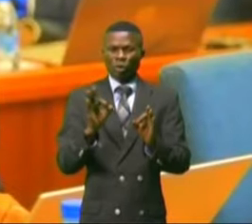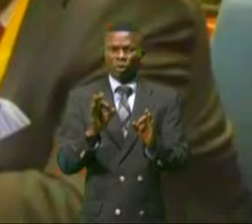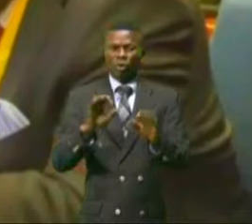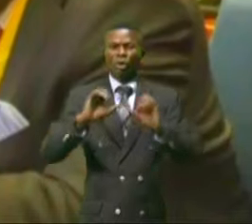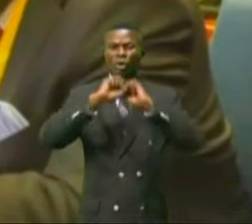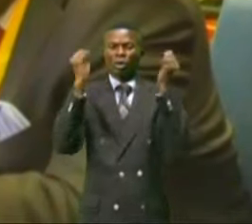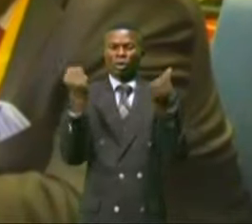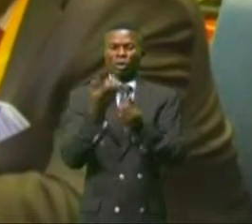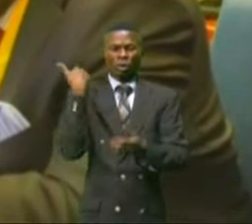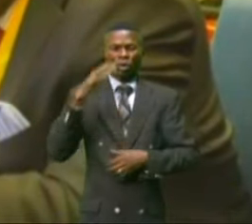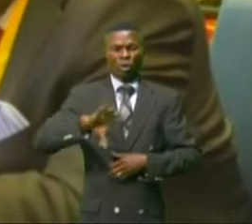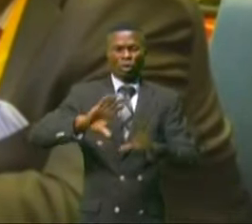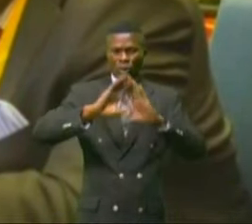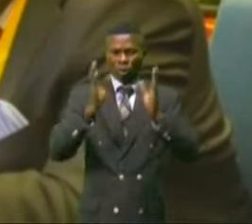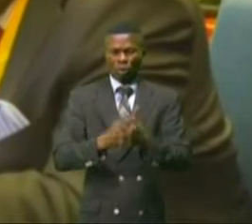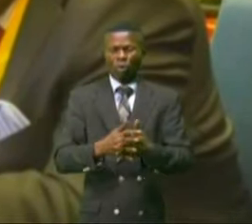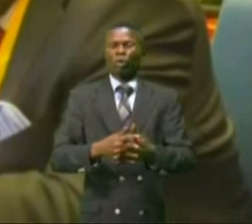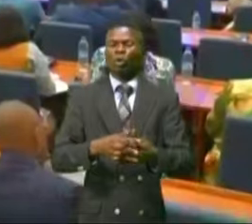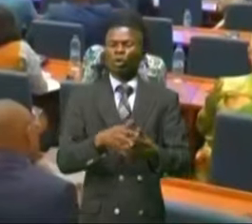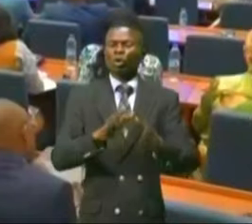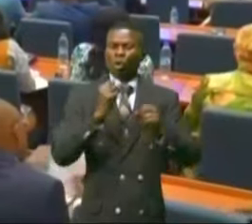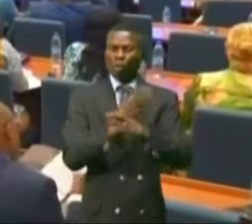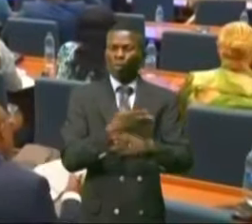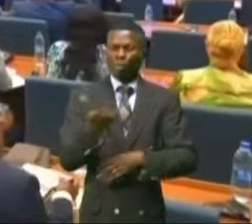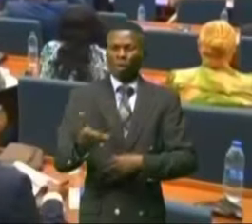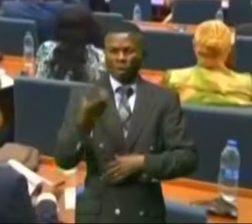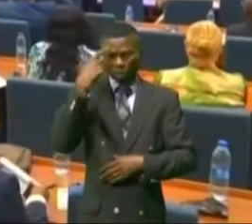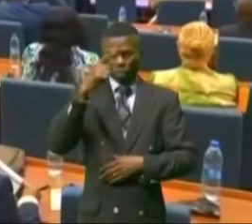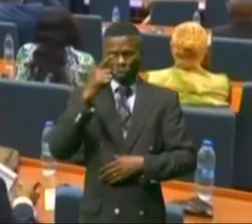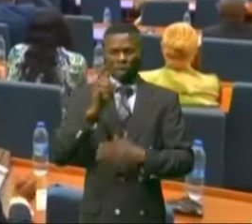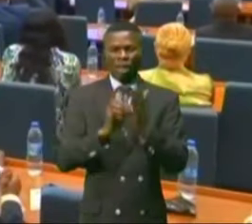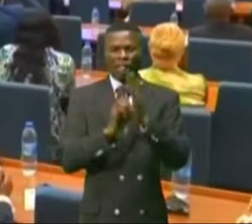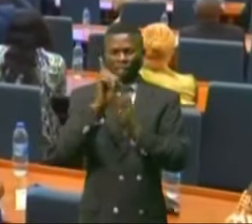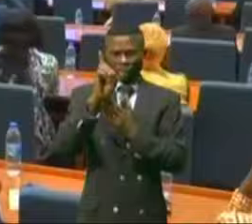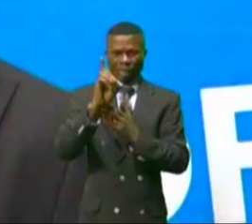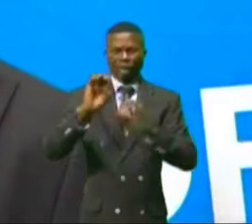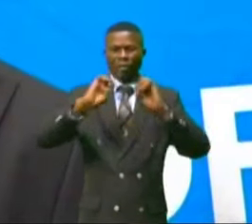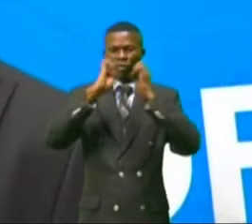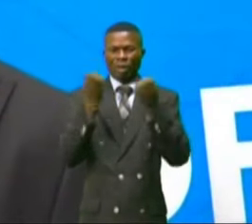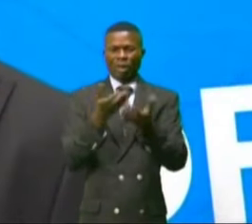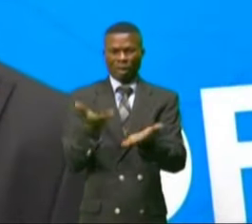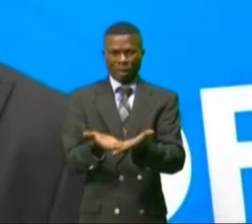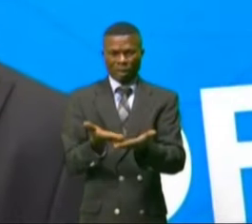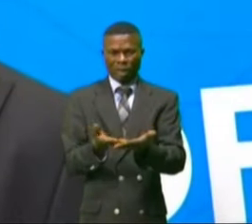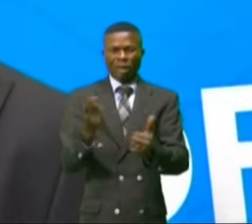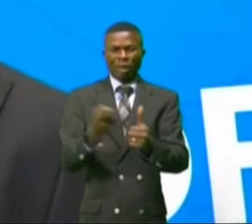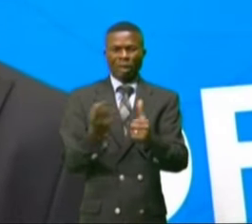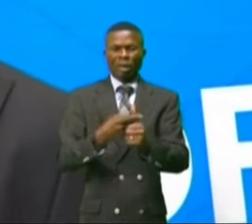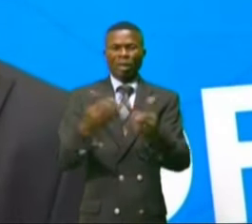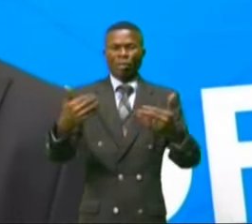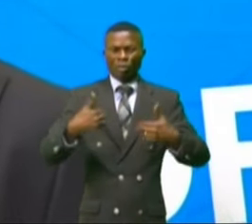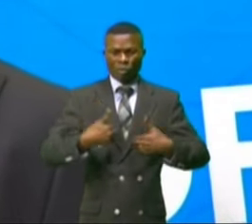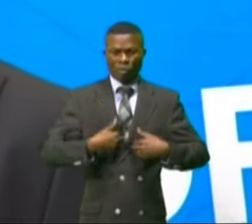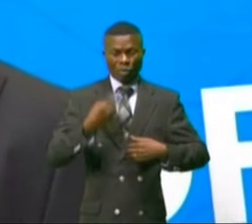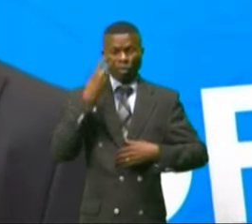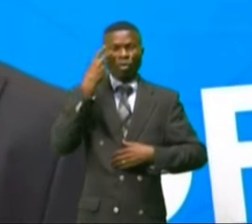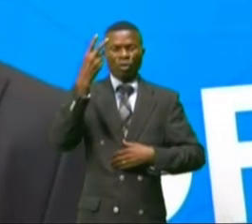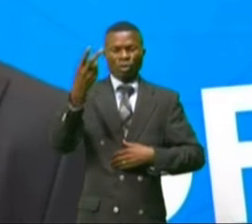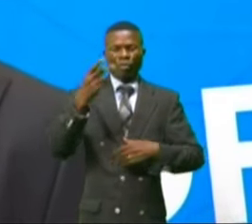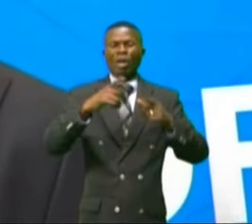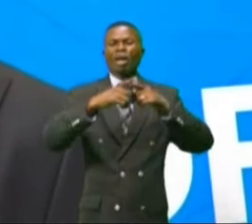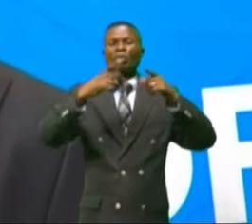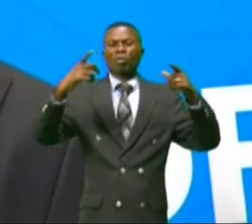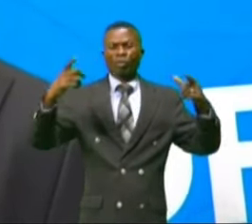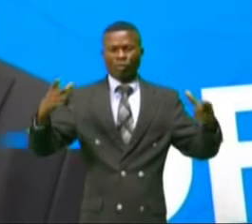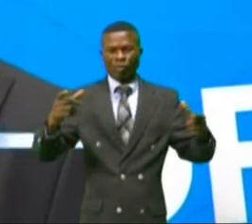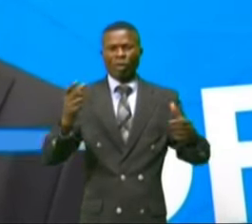eaux RDC, toutes les batteries sont mises en marche pour le redressement de cette entreprise. Il faut avoir une vision élargie,